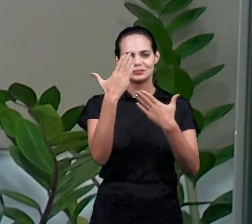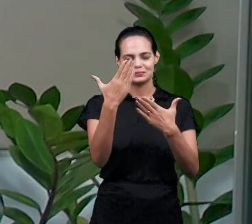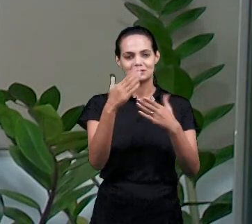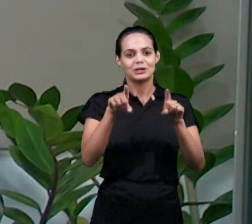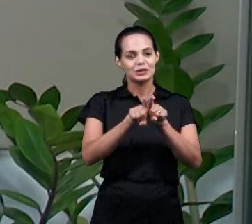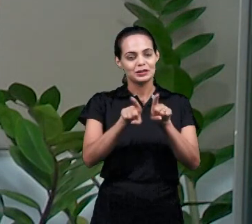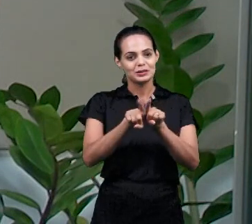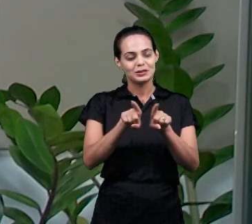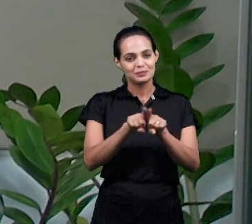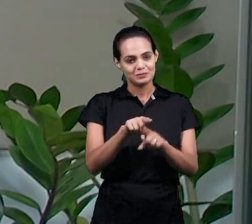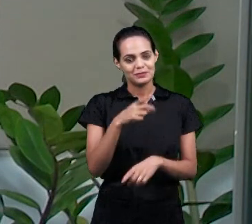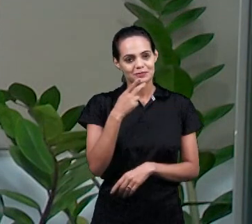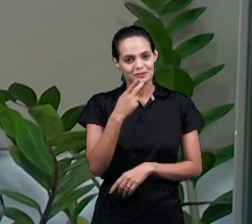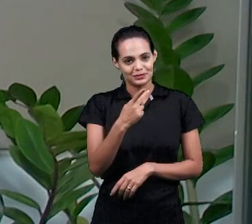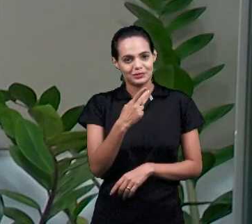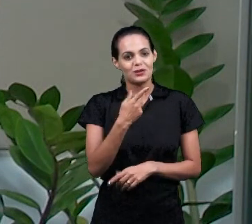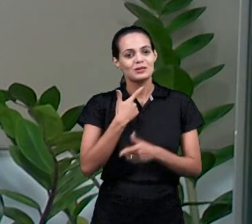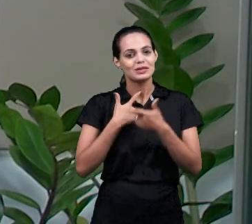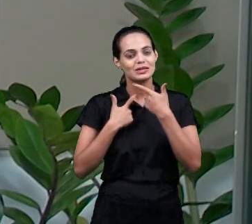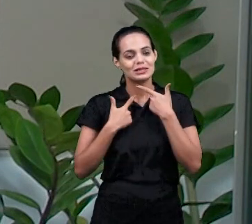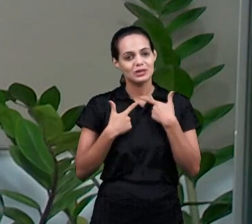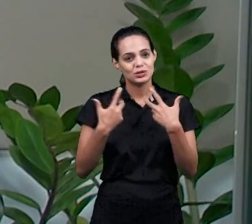ici ces vœux